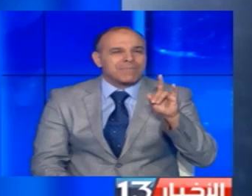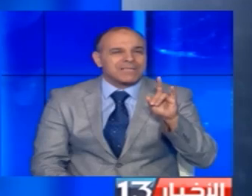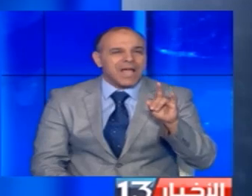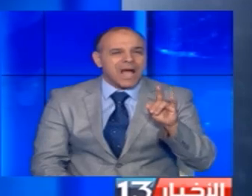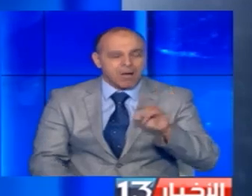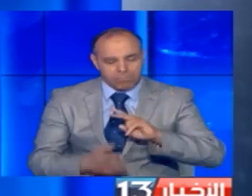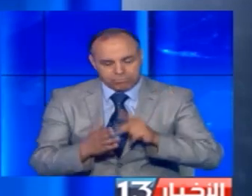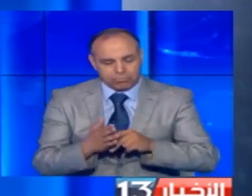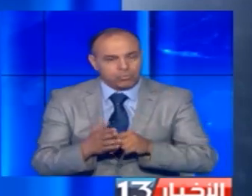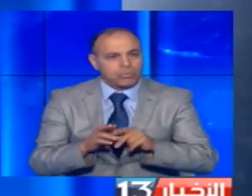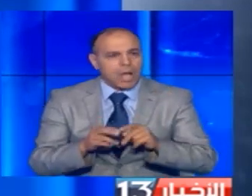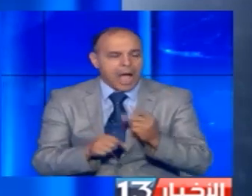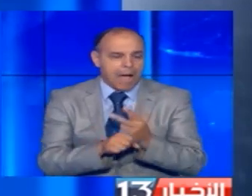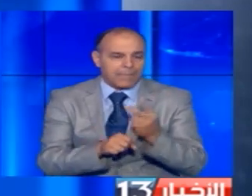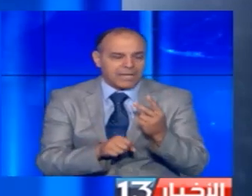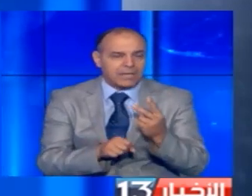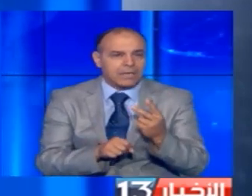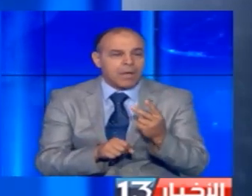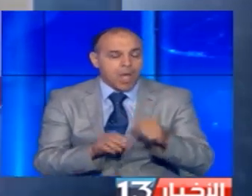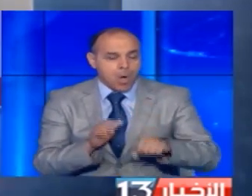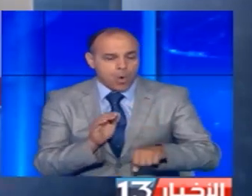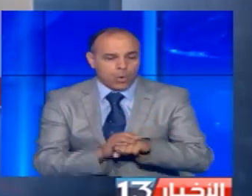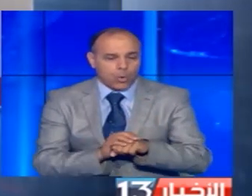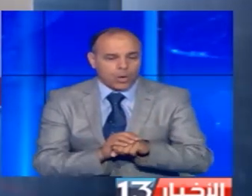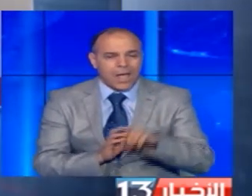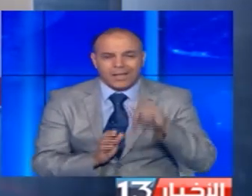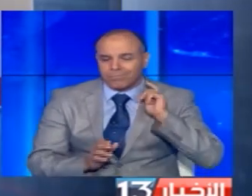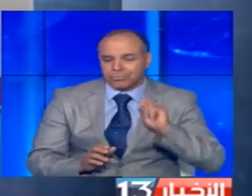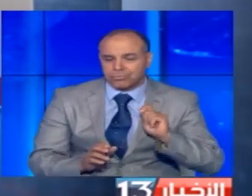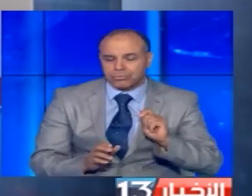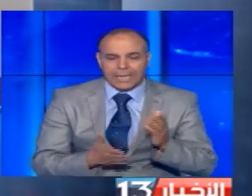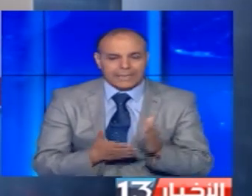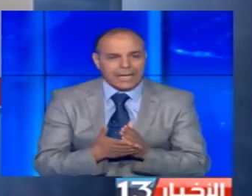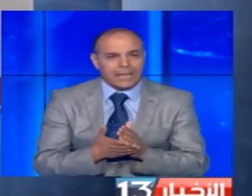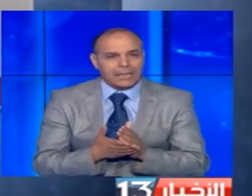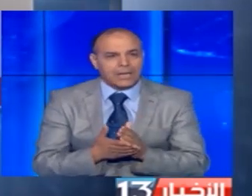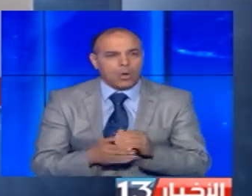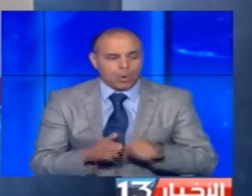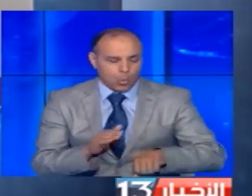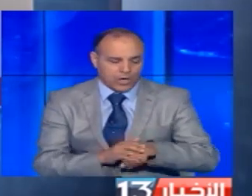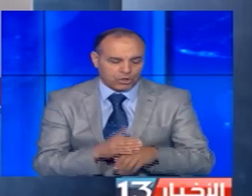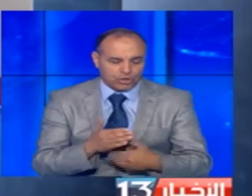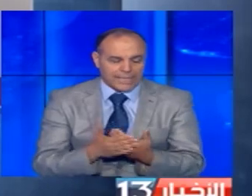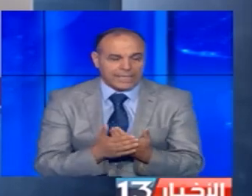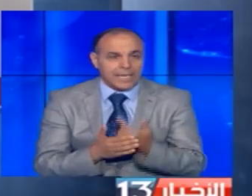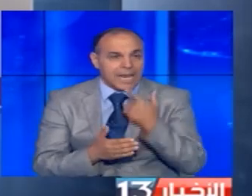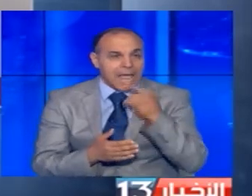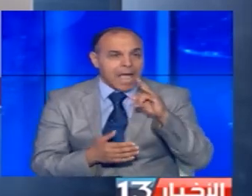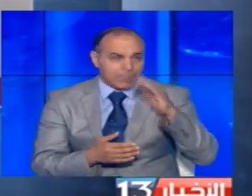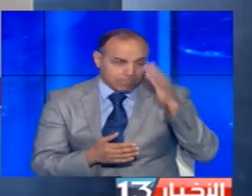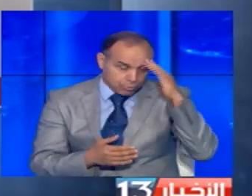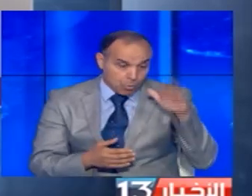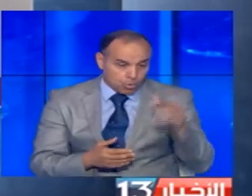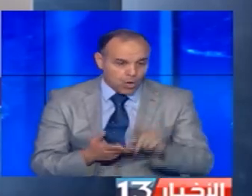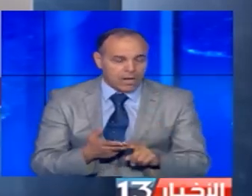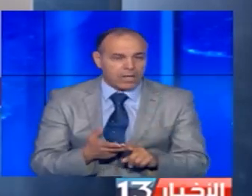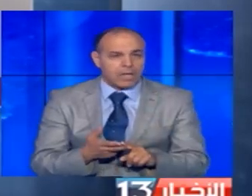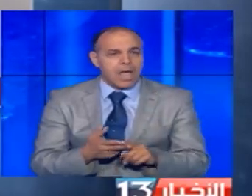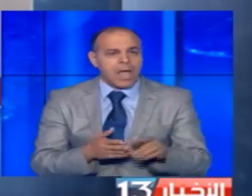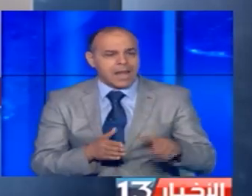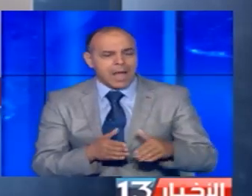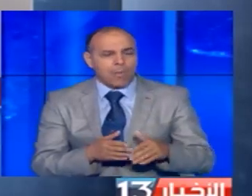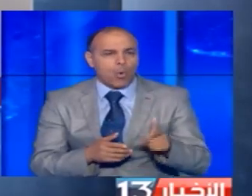عقدا ب موسمين معك ب لكره القدم بالملعب التونسي الذي يستعد للموسم الكروي الجديد وكان حمزه حده قد لعب